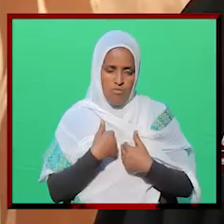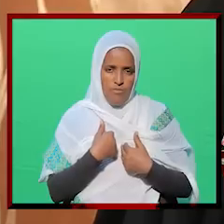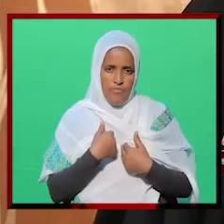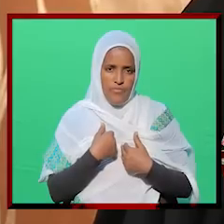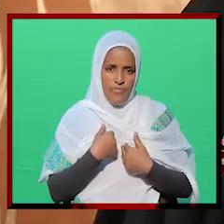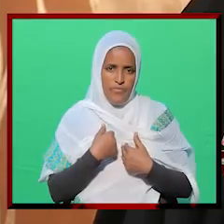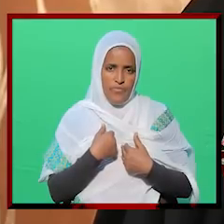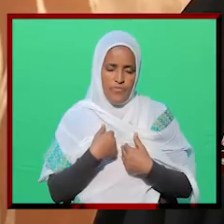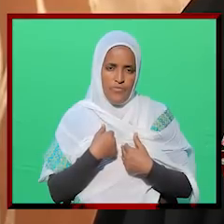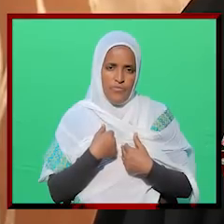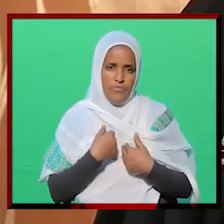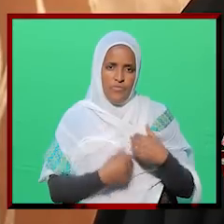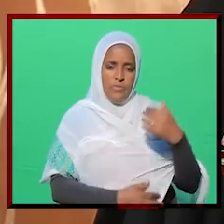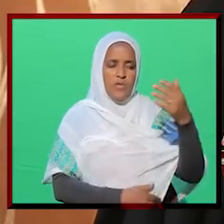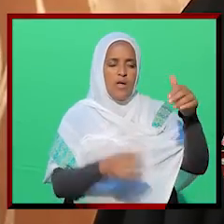በዋናነት ሶስት ትርጉም አሉ።